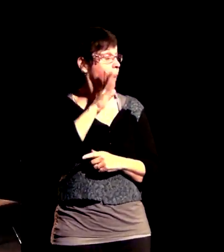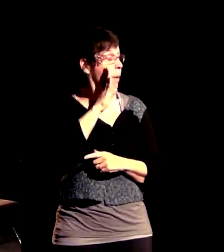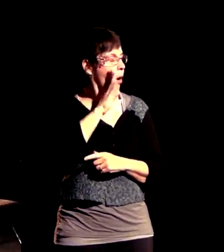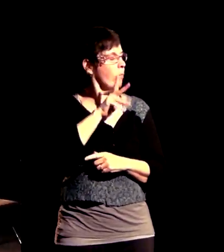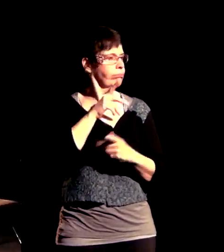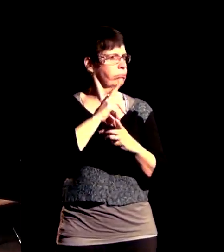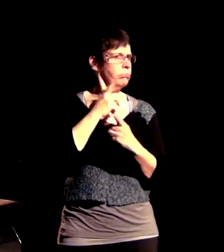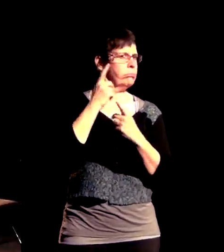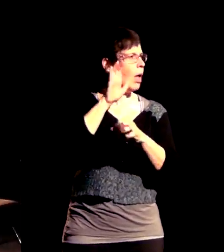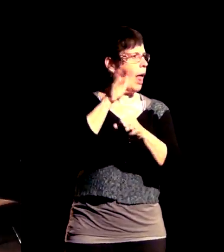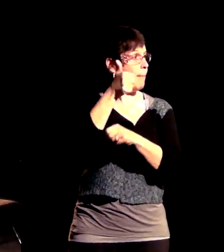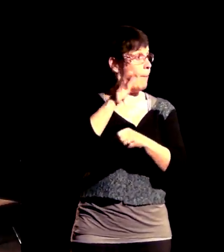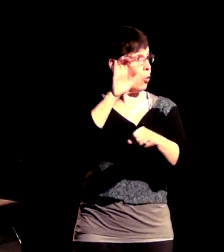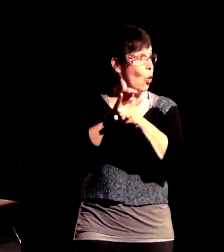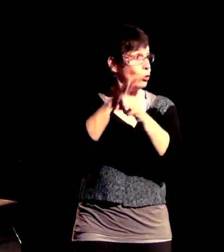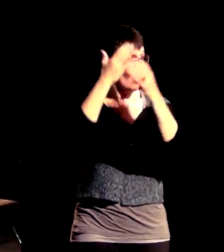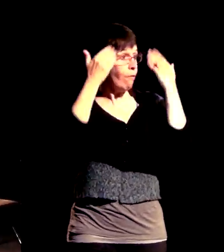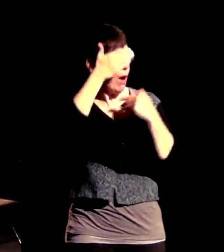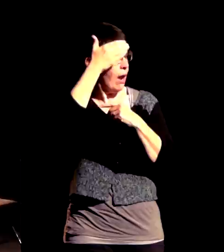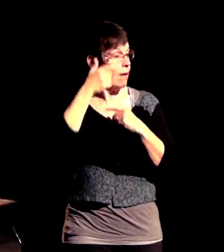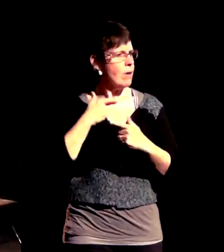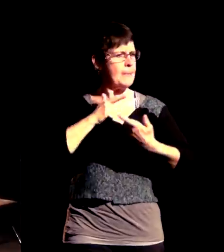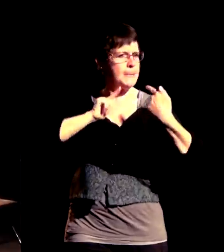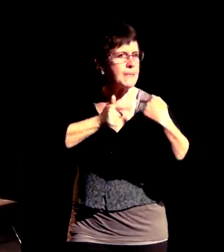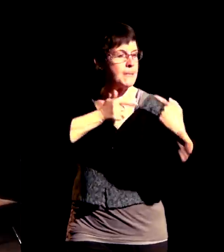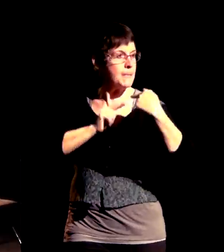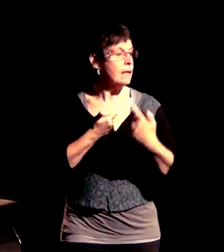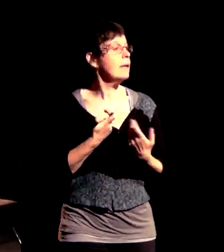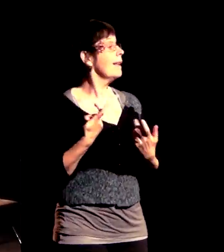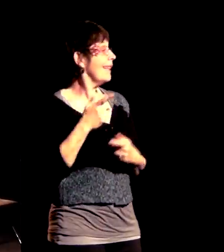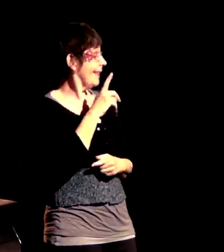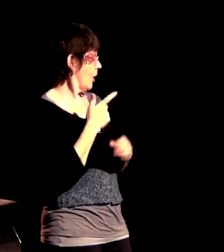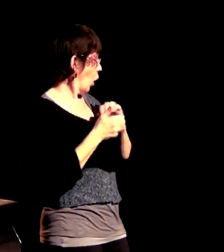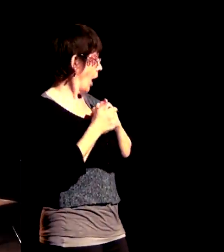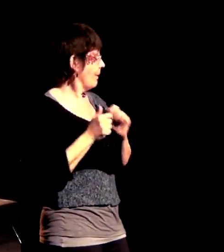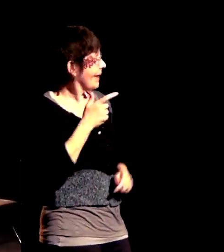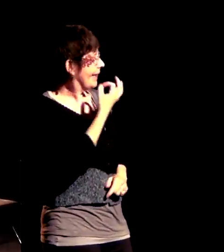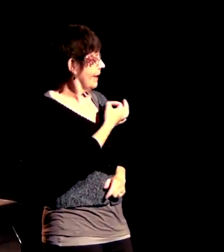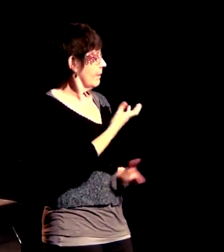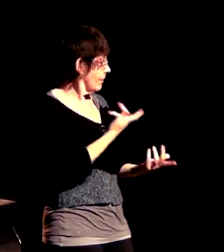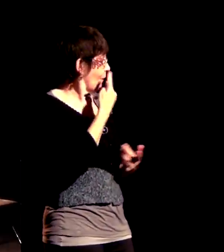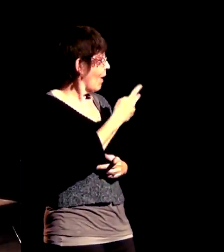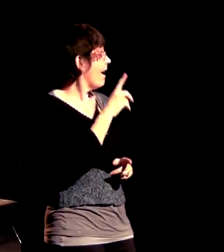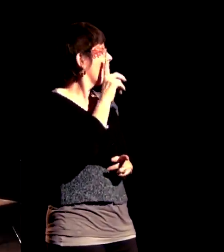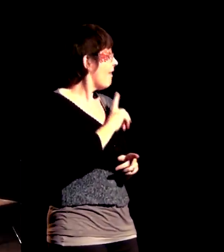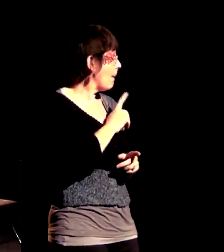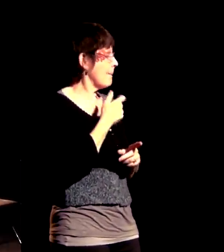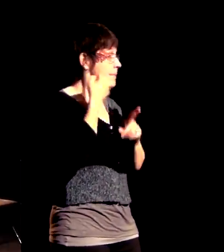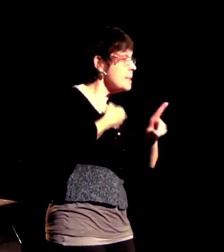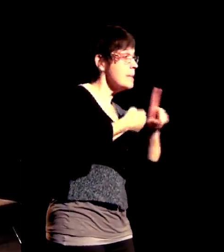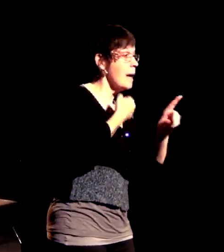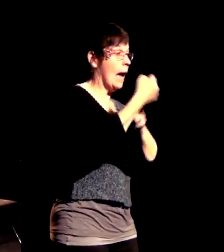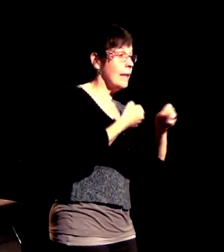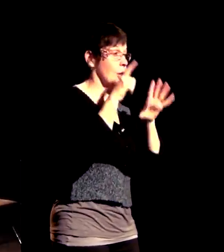le voile, et elle dit ta mère, le truc c'est que quand une femme comme ta mère, une militante féministe des années 70, qui s'est battue pour